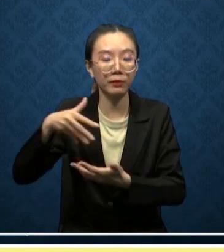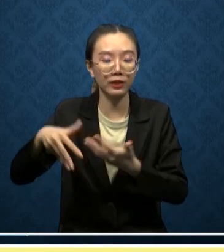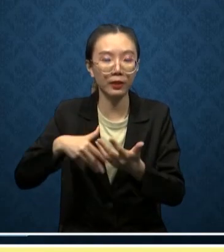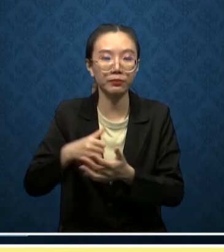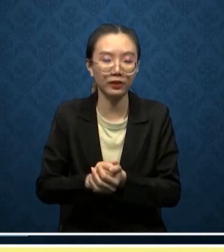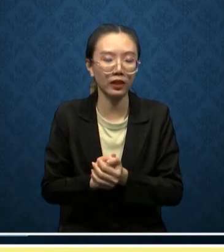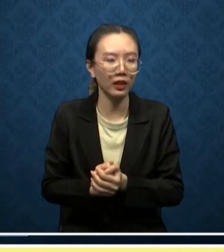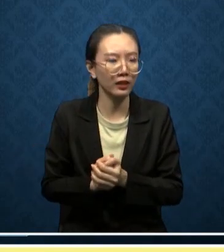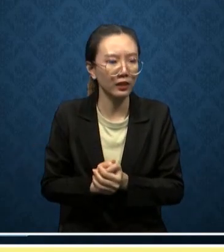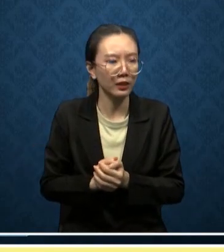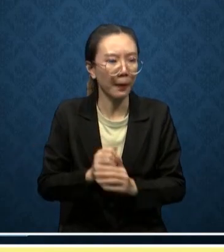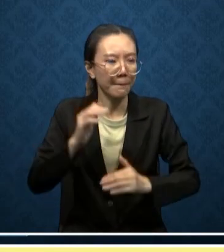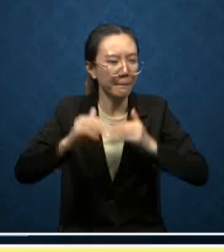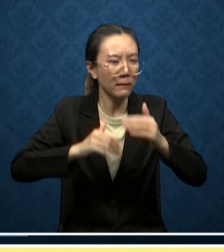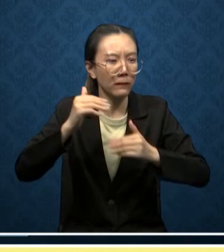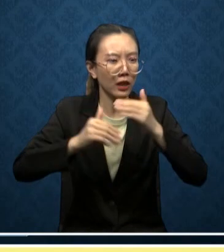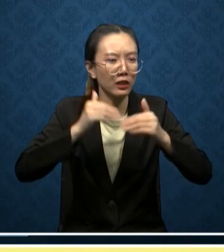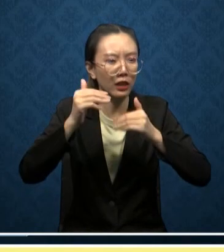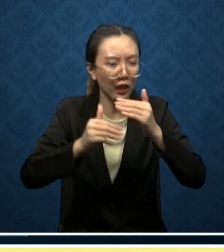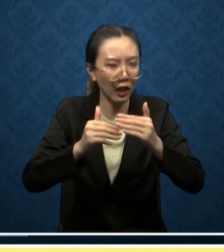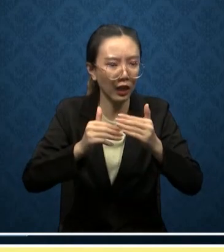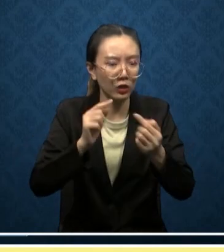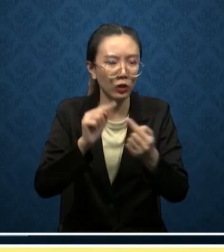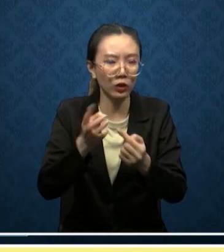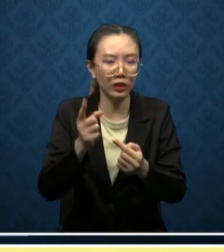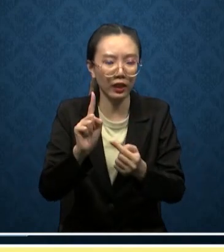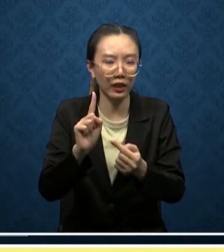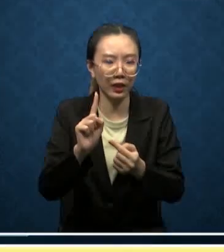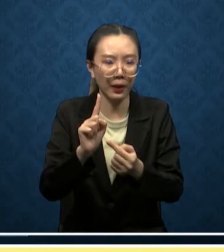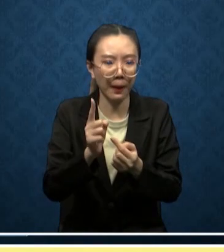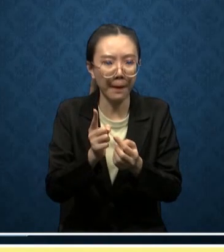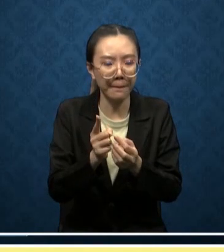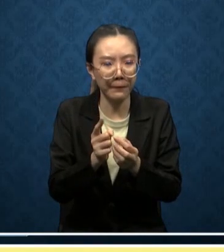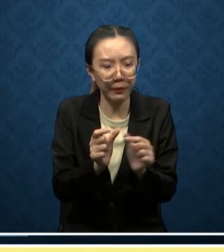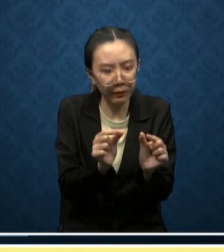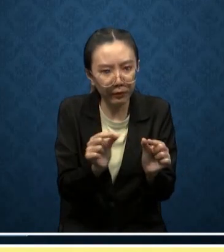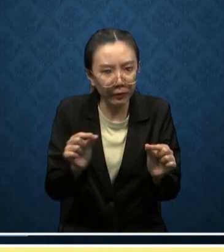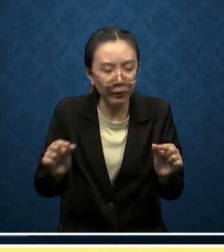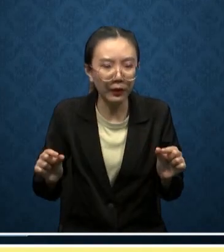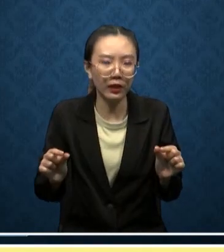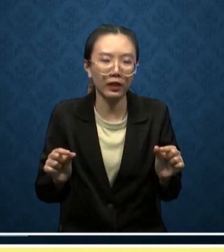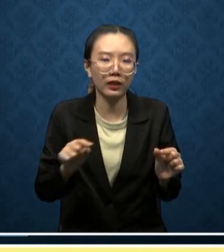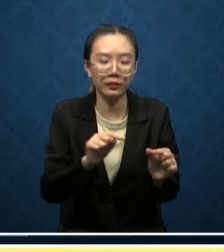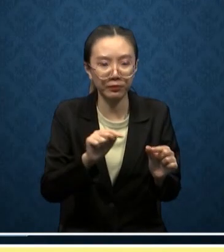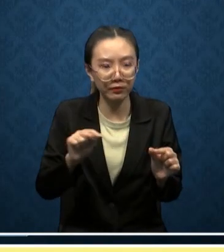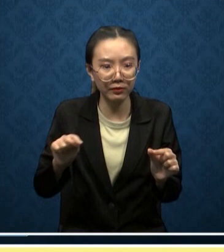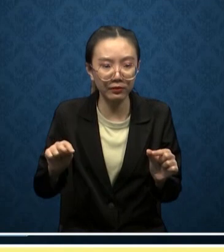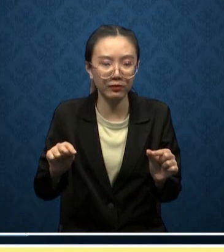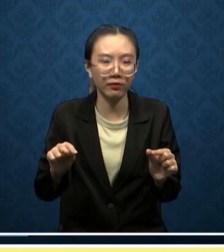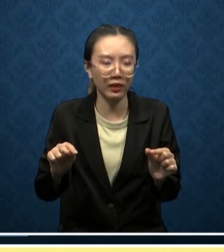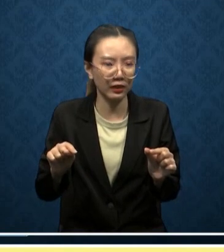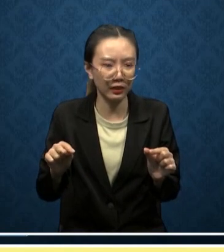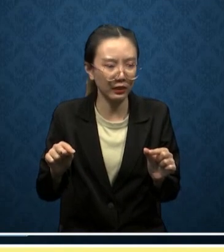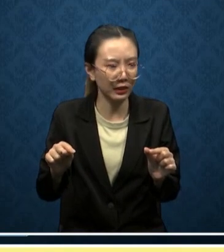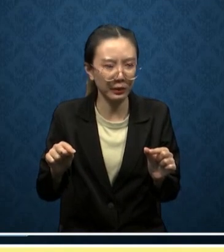พัฒนากระบวนการใช้ปัจจัยที่ดีเช่นเมล็ดพันธุ์ที่ถูกต้องอยากจะใช้เมล็พันธุ์ลสการไปใช้แต่ดูรูปแบบการขับเคลื่อนมันไม่ตอบ